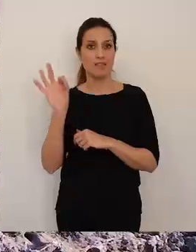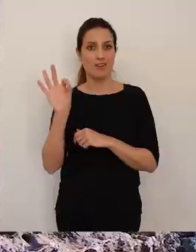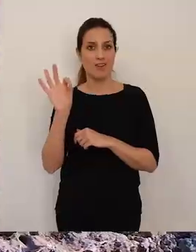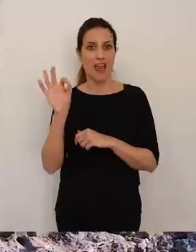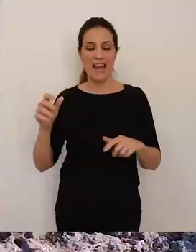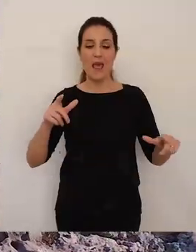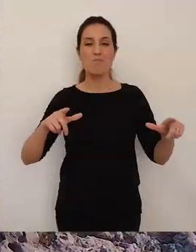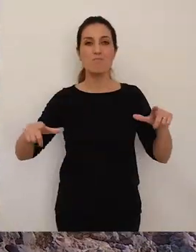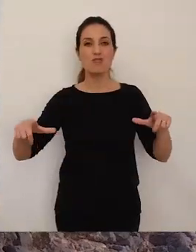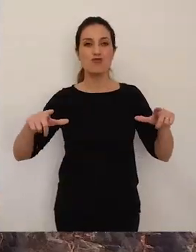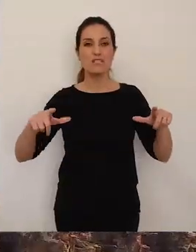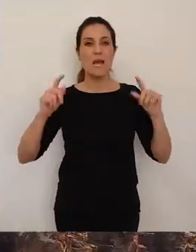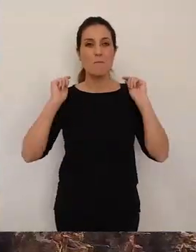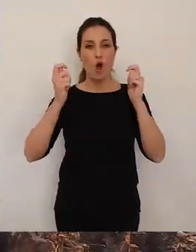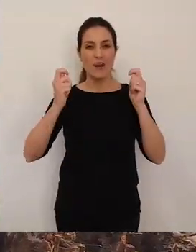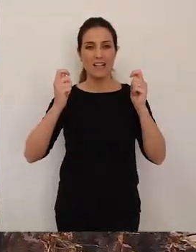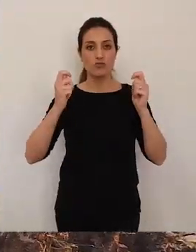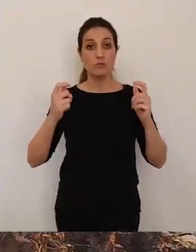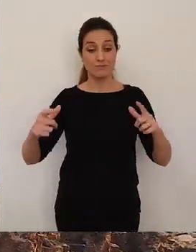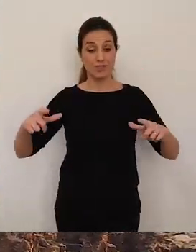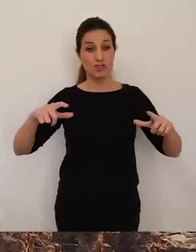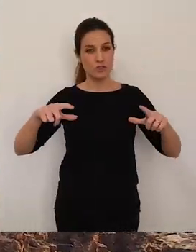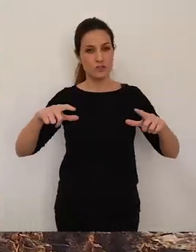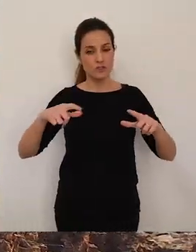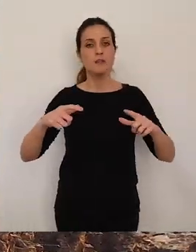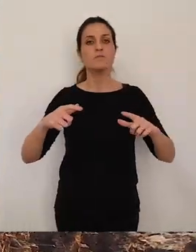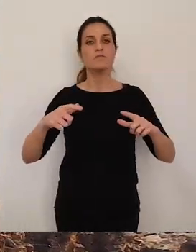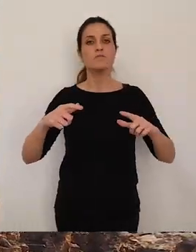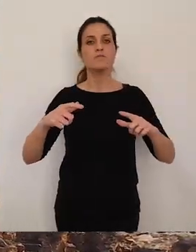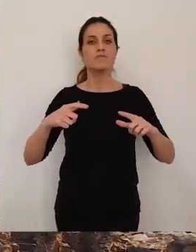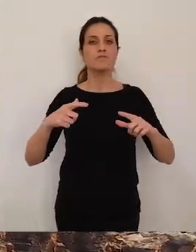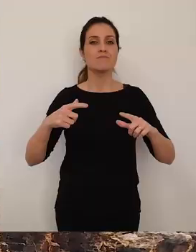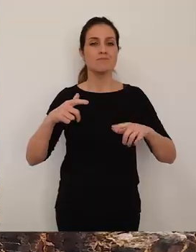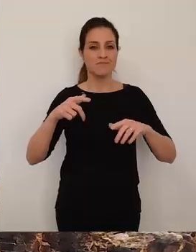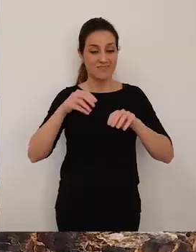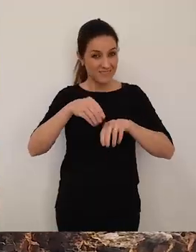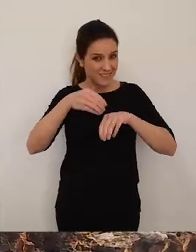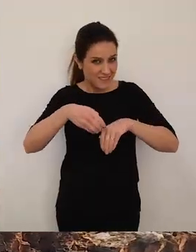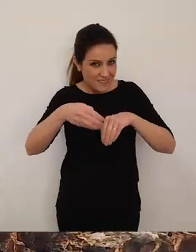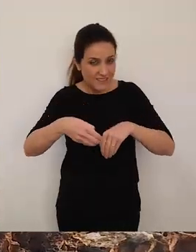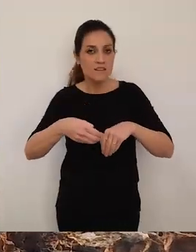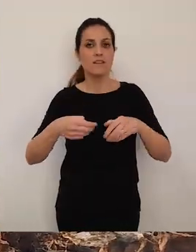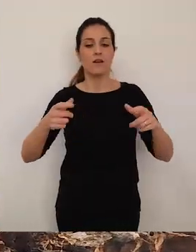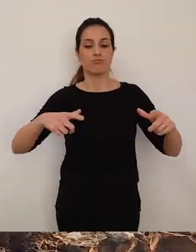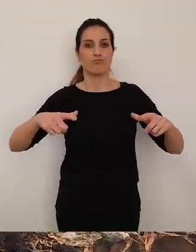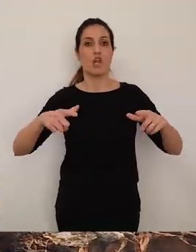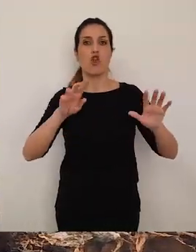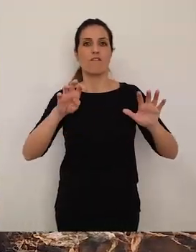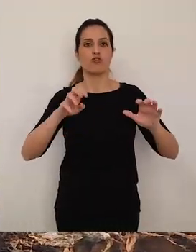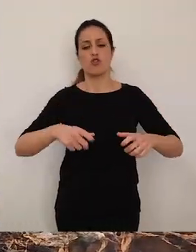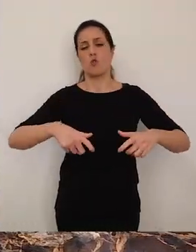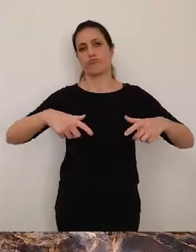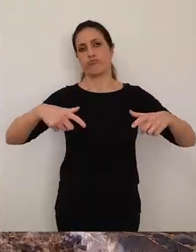Particolare è la piscina dei monaci, un'insenatura artificiale ricavata per i bagni dei frati domenicani del convento Tricasino e ampliata